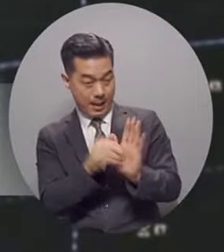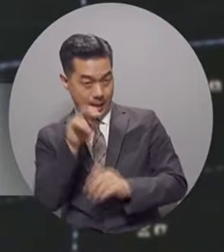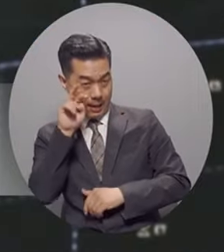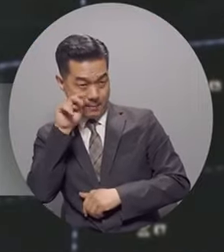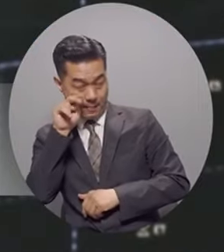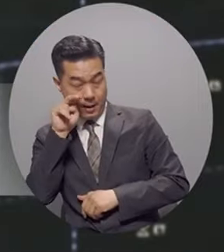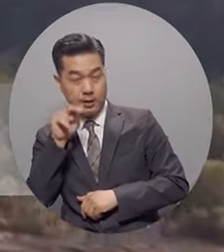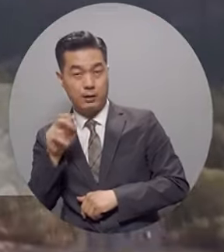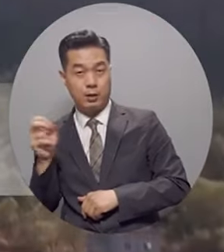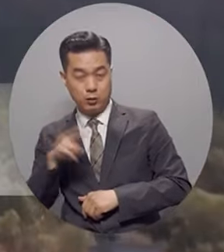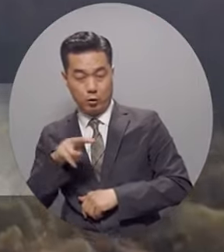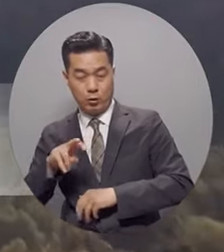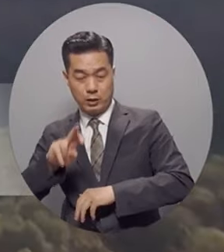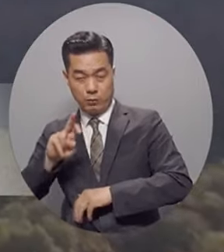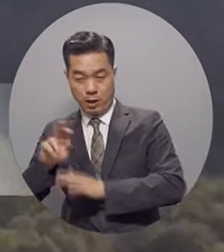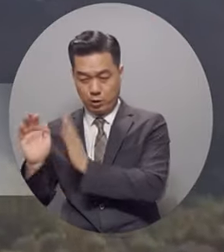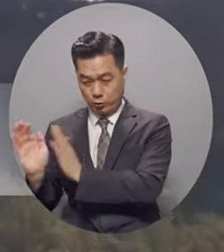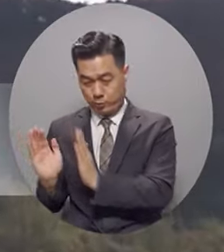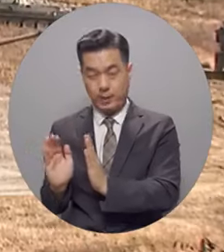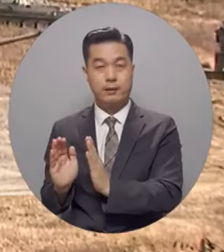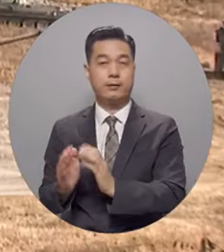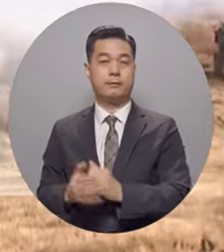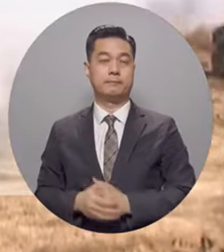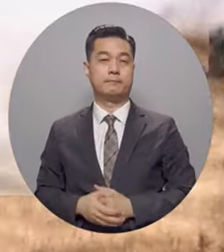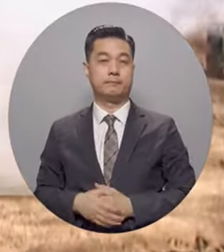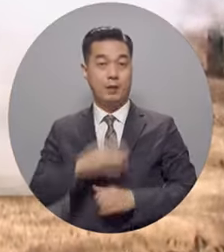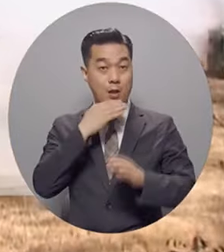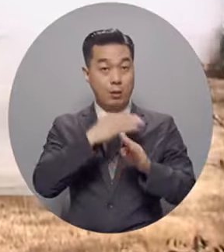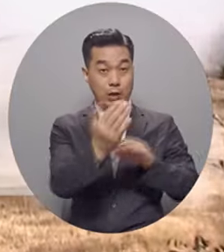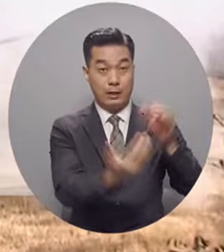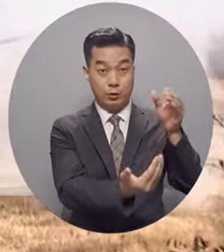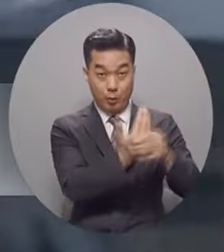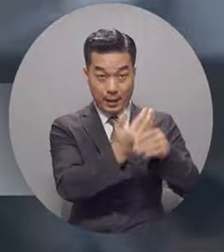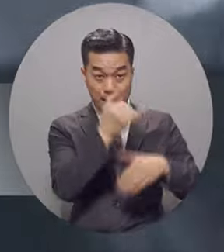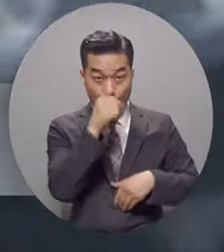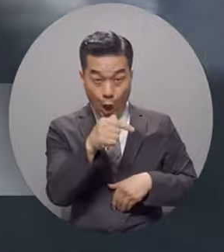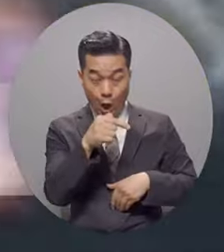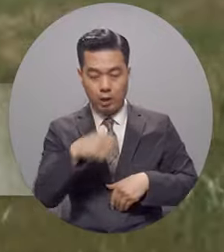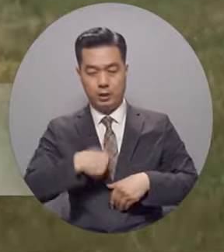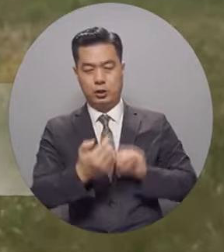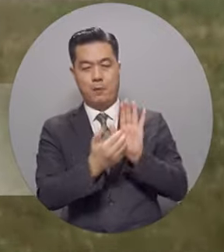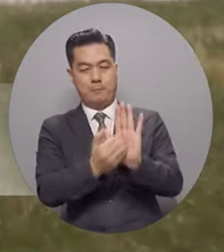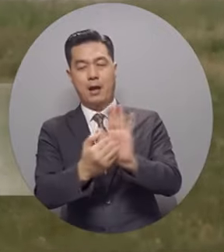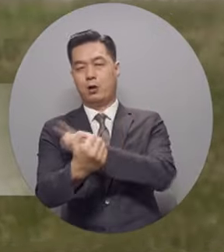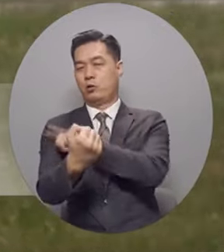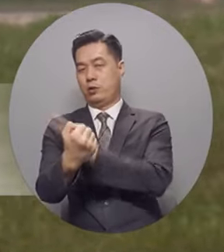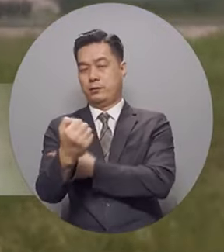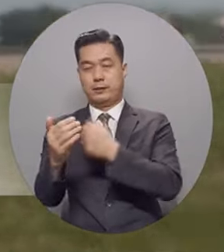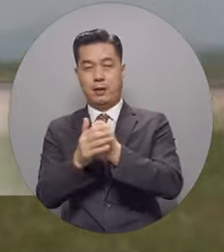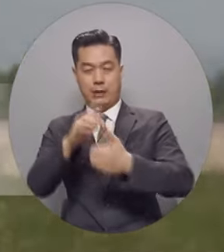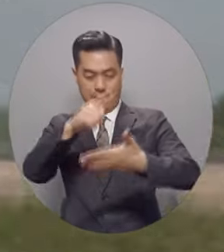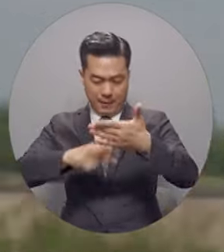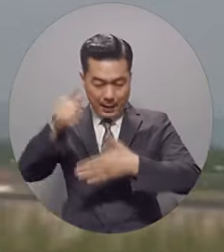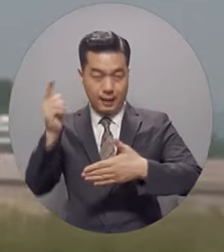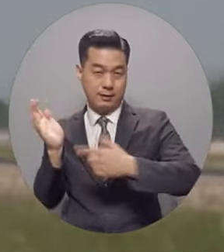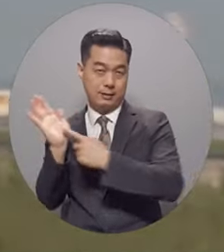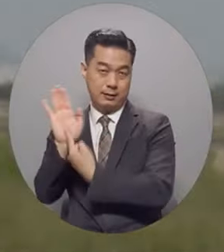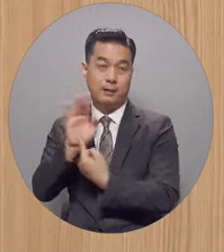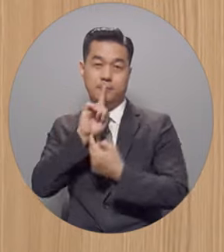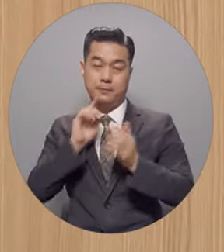화력 대기 태세를 강화했습니다 또 북한이 도발하면 자위권 원에서 강력히 응할 것이라고